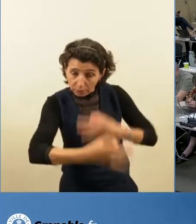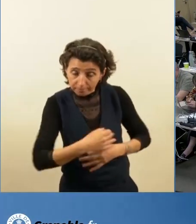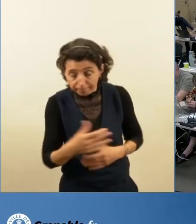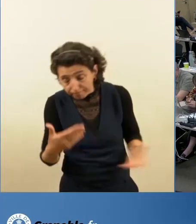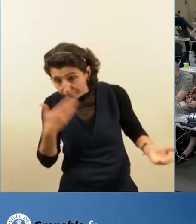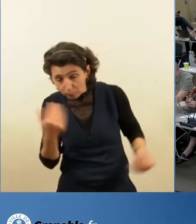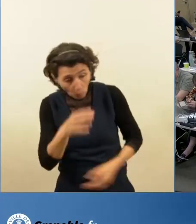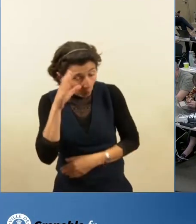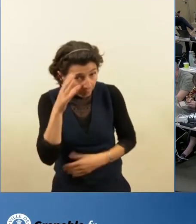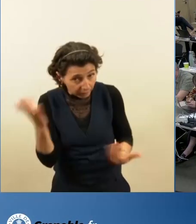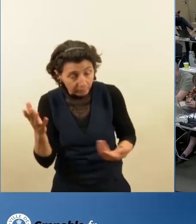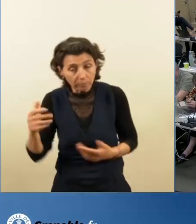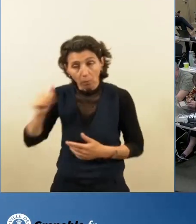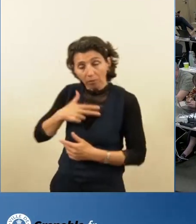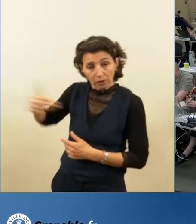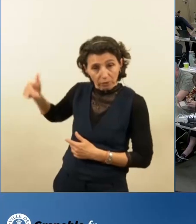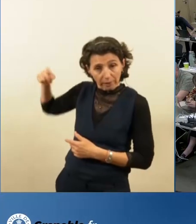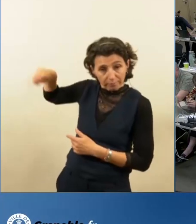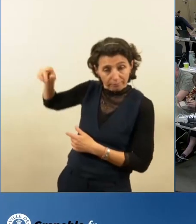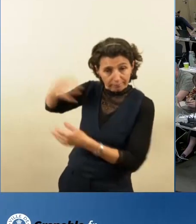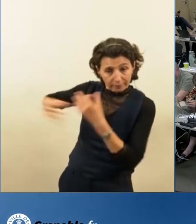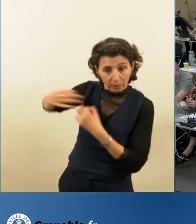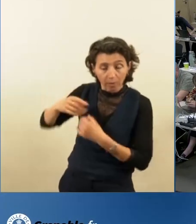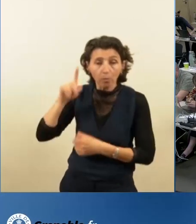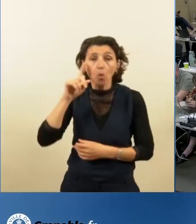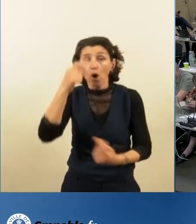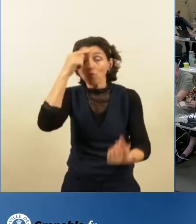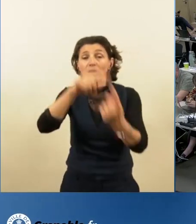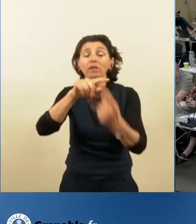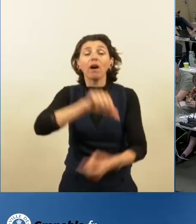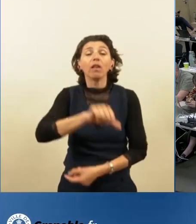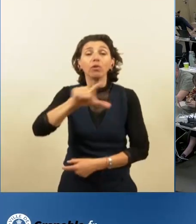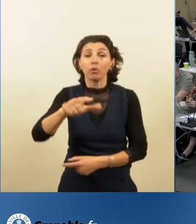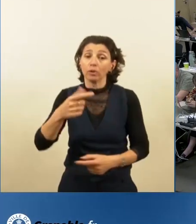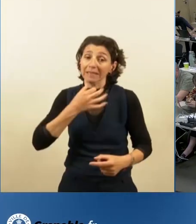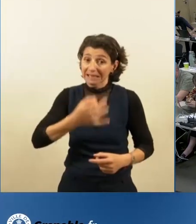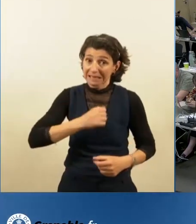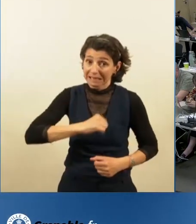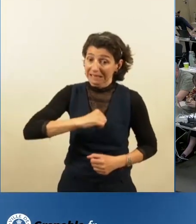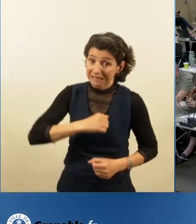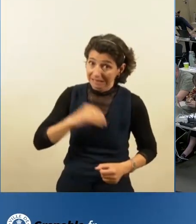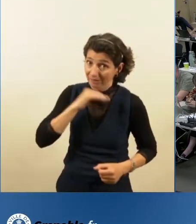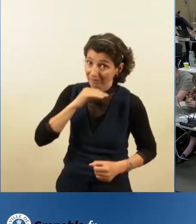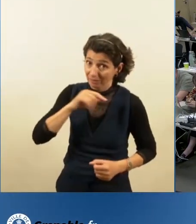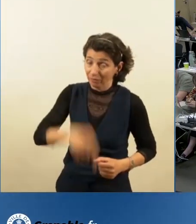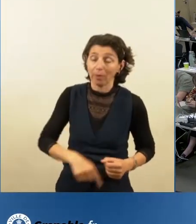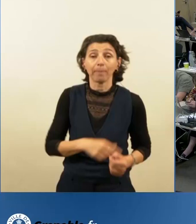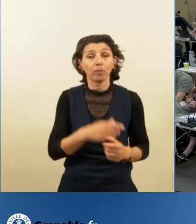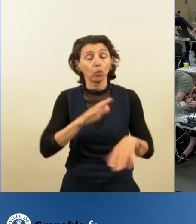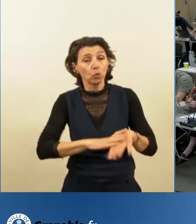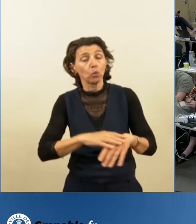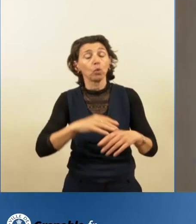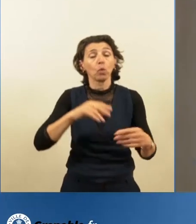au niveau national puisque le l'objectif A2 indique qu'il faut aller vite en matière de lutte contre la pollution de l'air mais la convention citoyenne locale